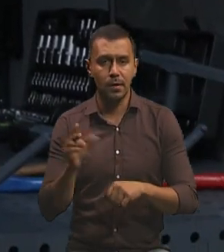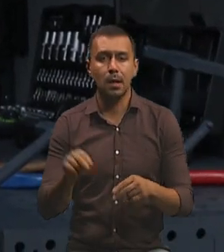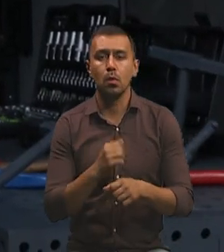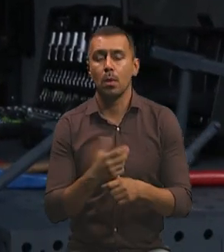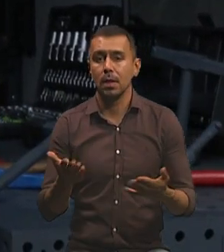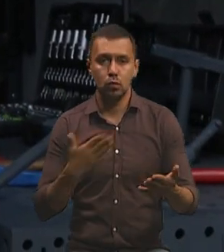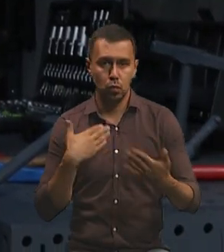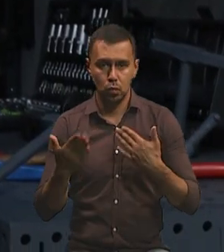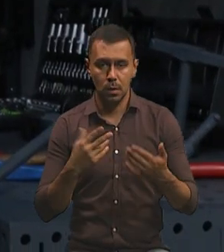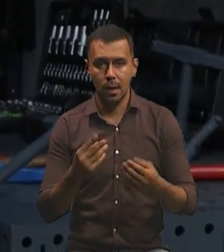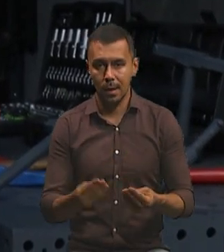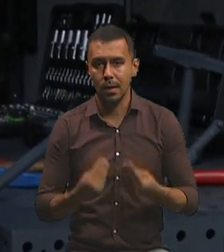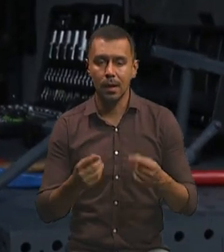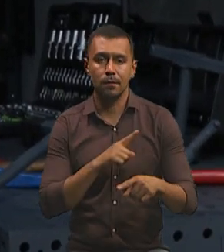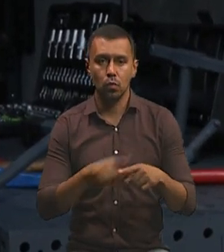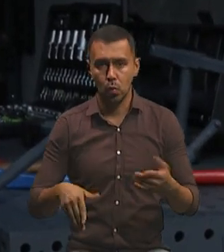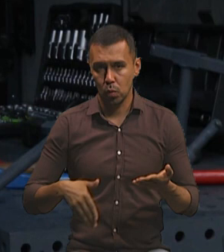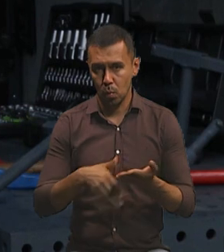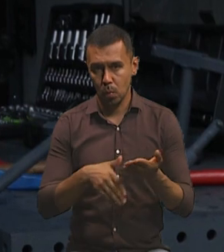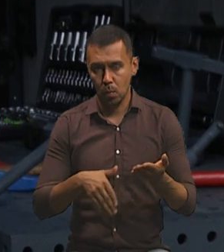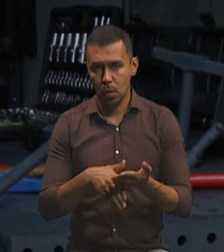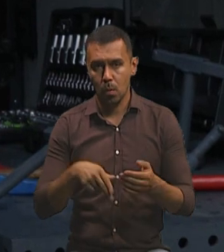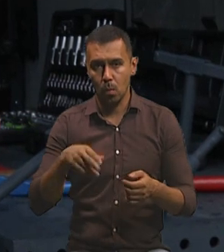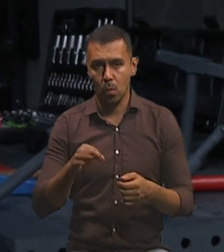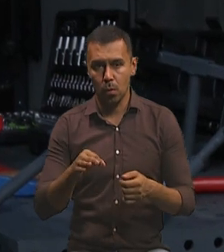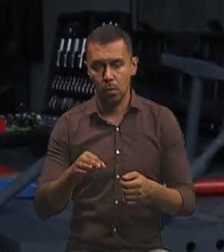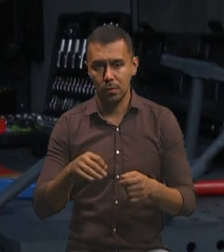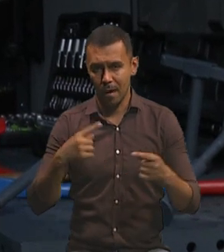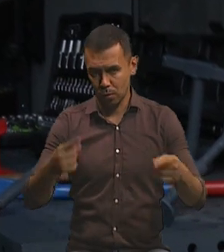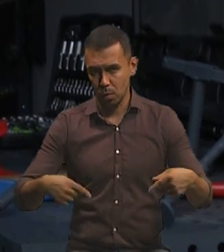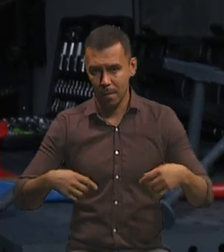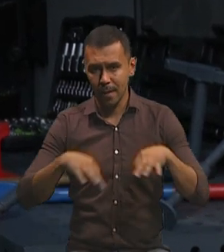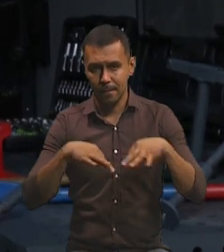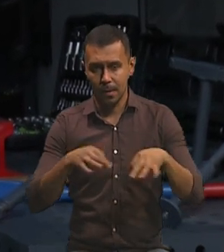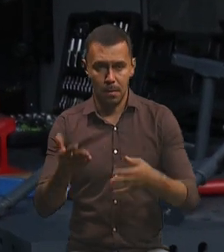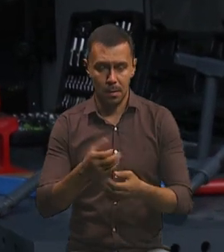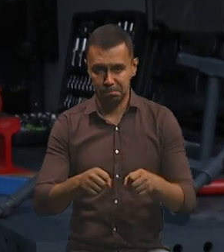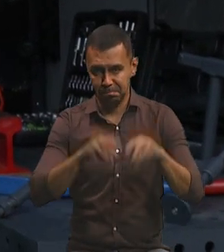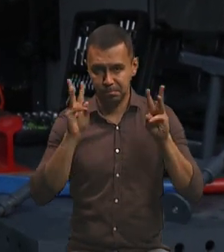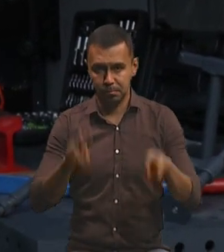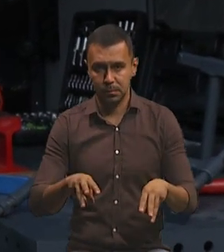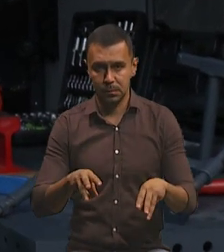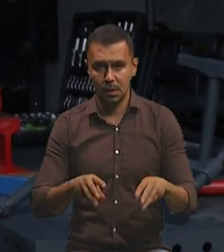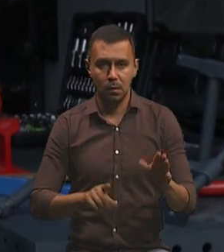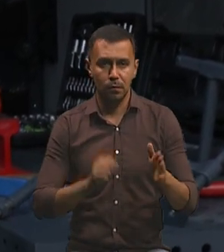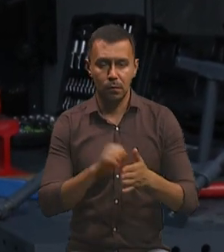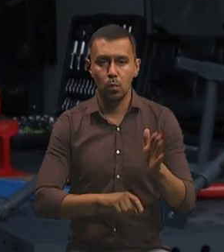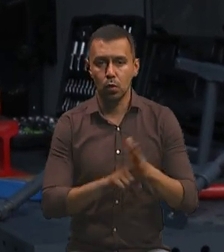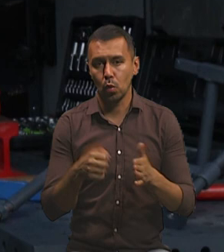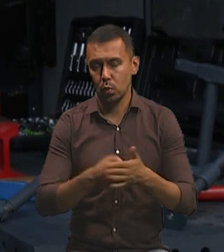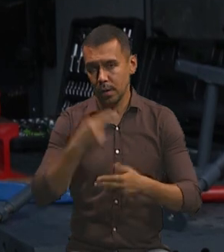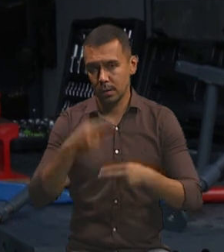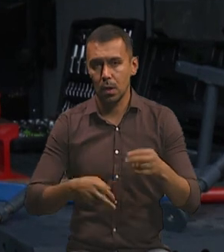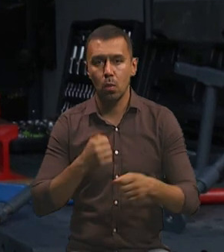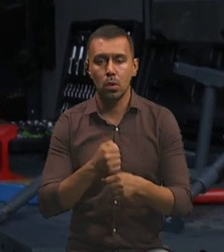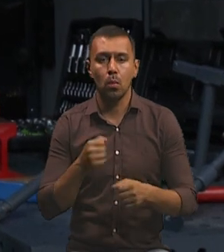які стосуються надання швидкої допомоги по ходовій частині автомобіля, ми забезпечуємо от і до. Ну і роботи